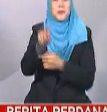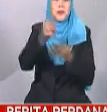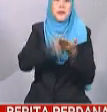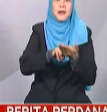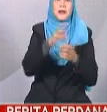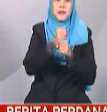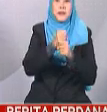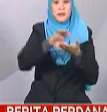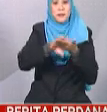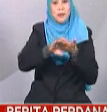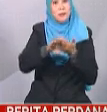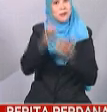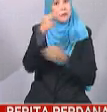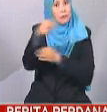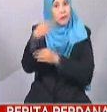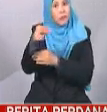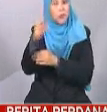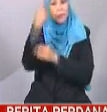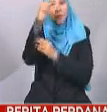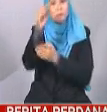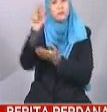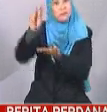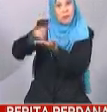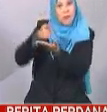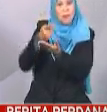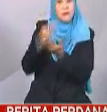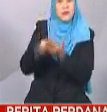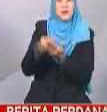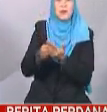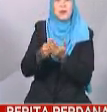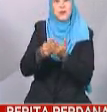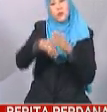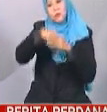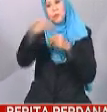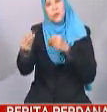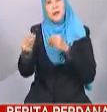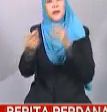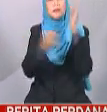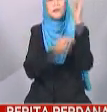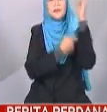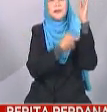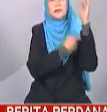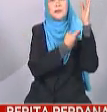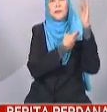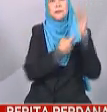bagi mendapatkankan hijau untuk membuat tuntutan insentif pengeluaran getah